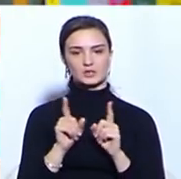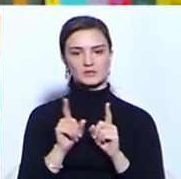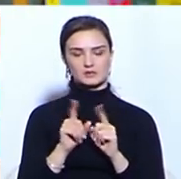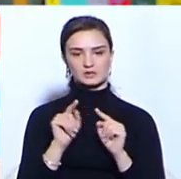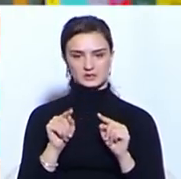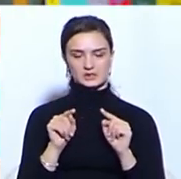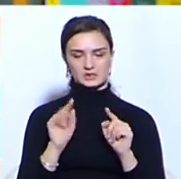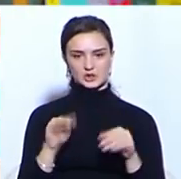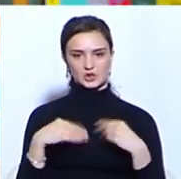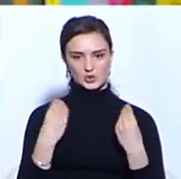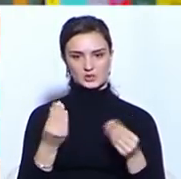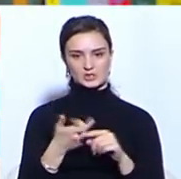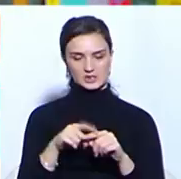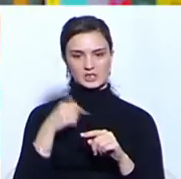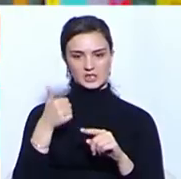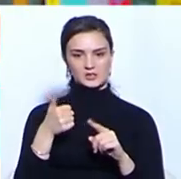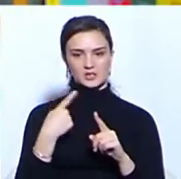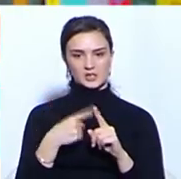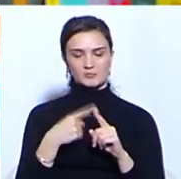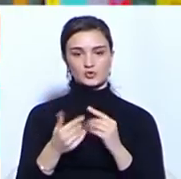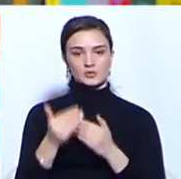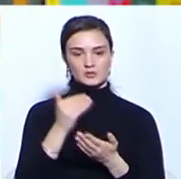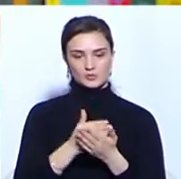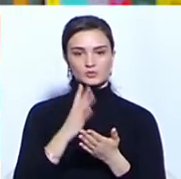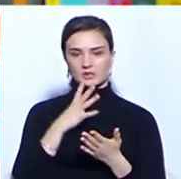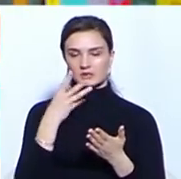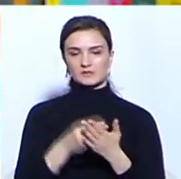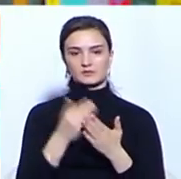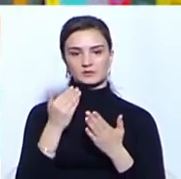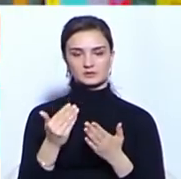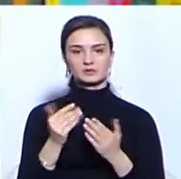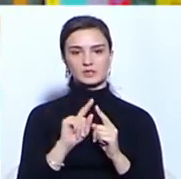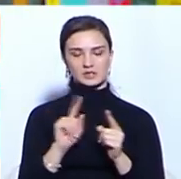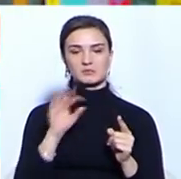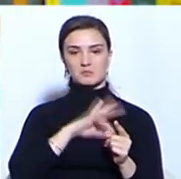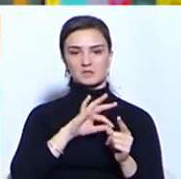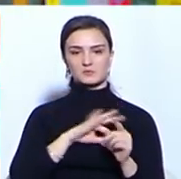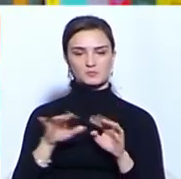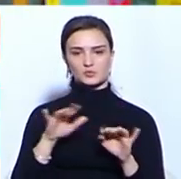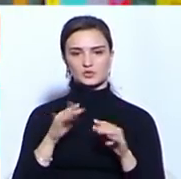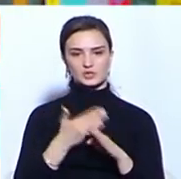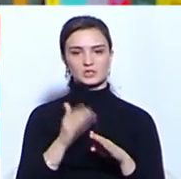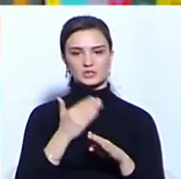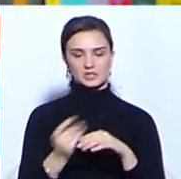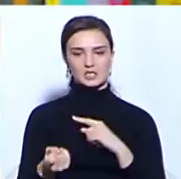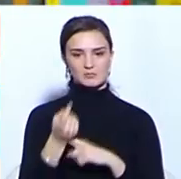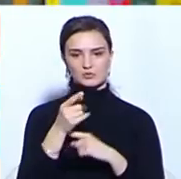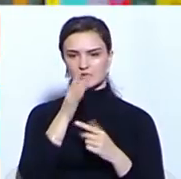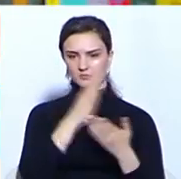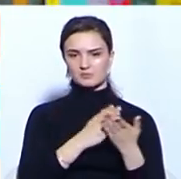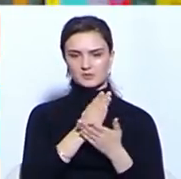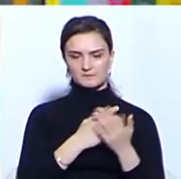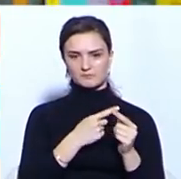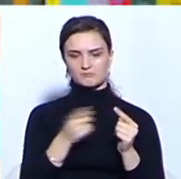ისინი იძლეოდნენ ძალიან კარგ დადებით შედეგებს, ჰქონდათ თავიანთი ნაკლები, რომლებიც მე ხმარების პროცესში ნელ-ნელა გამოჩნდა წლების განმავლობაში და